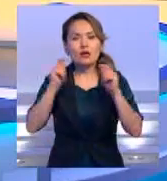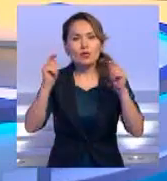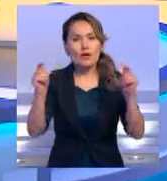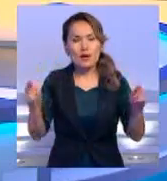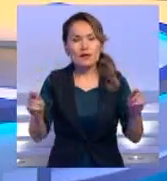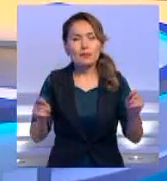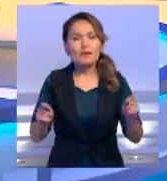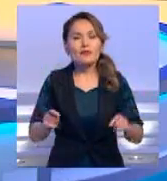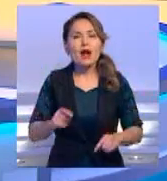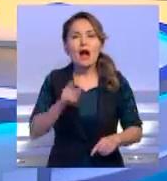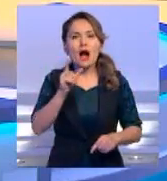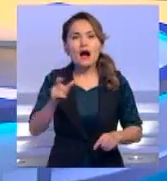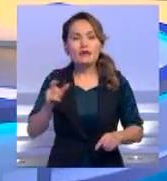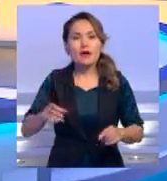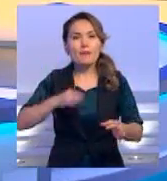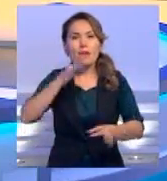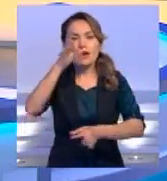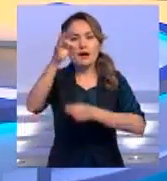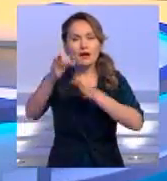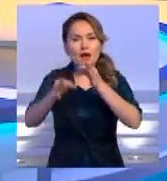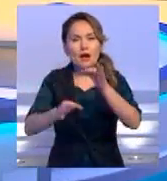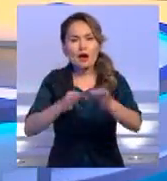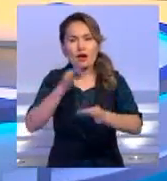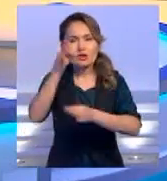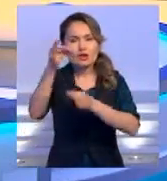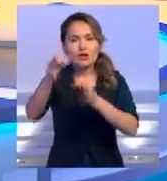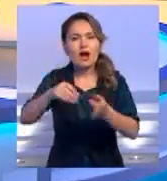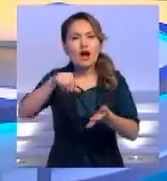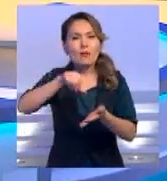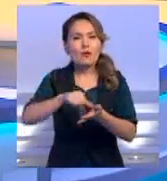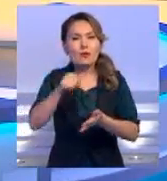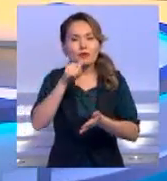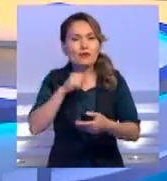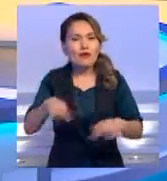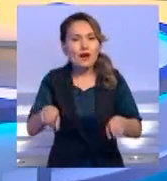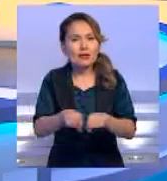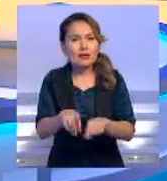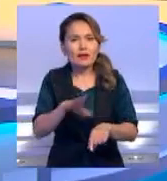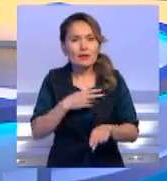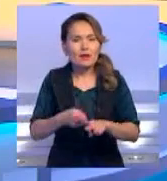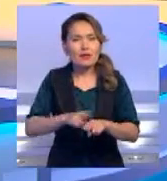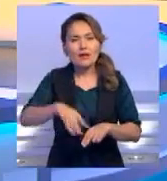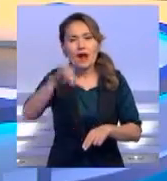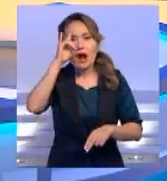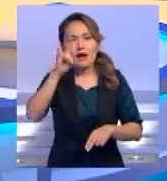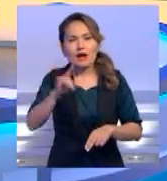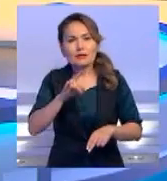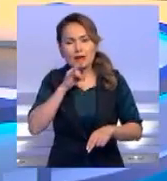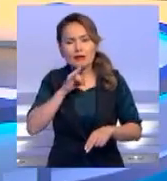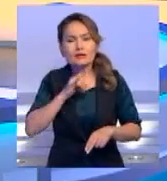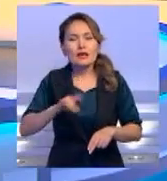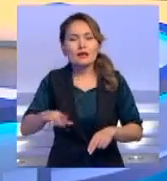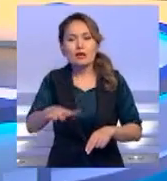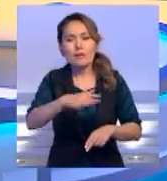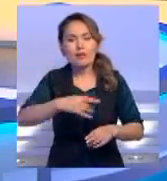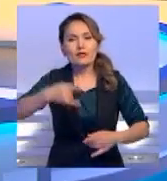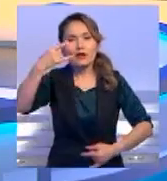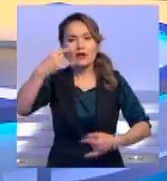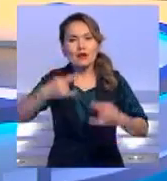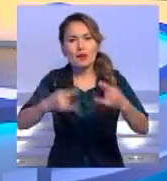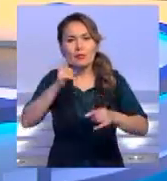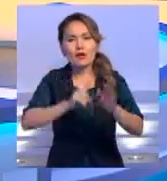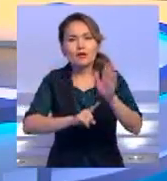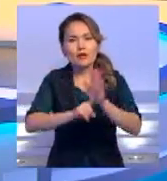Телевизияның ашылуы адамның ғарышқа тұңғыш ұшуымен бірдей болды. Қазақстандық әріптестерімен бірге бір мезгілде жұмысын бастаған қырғыз